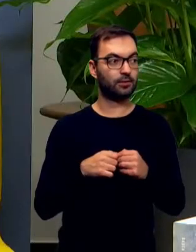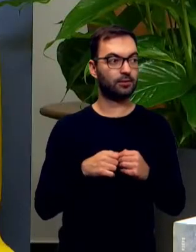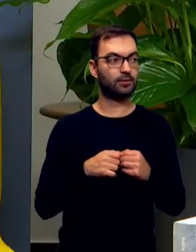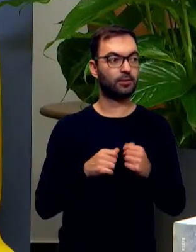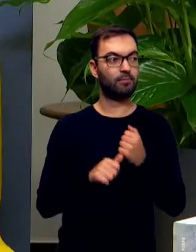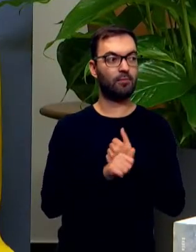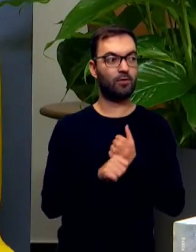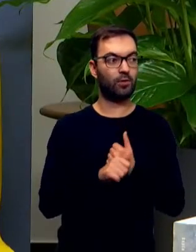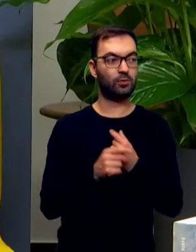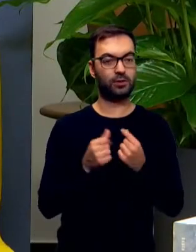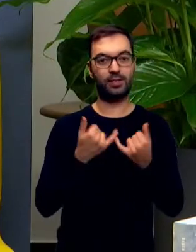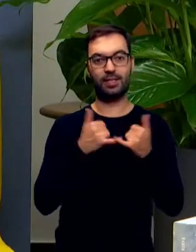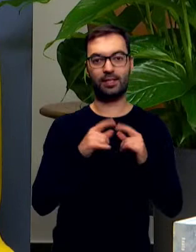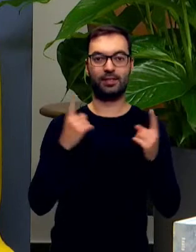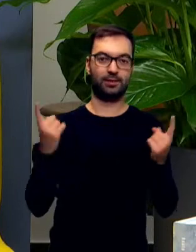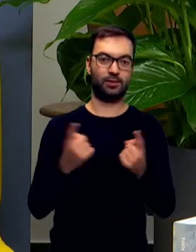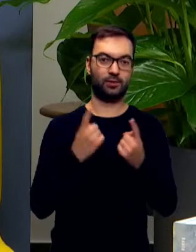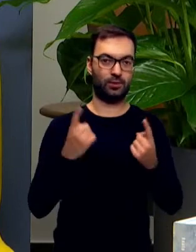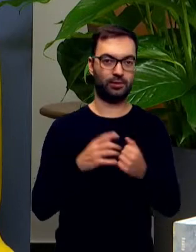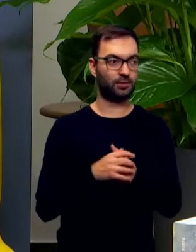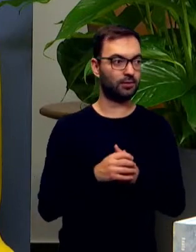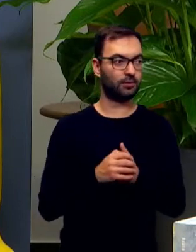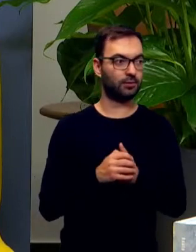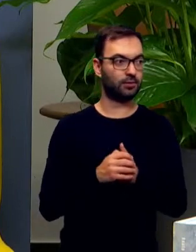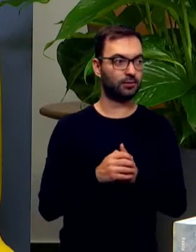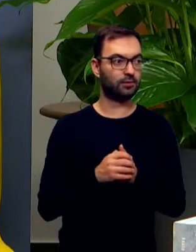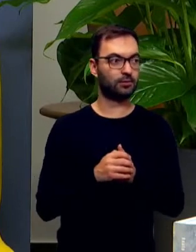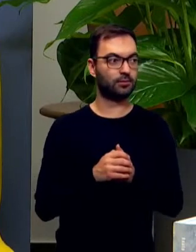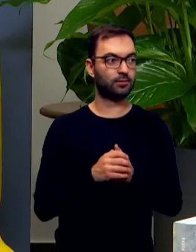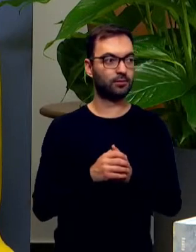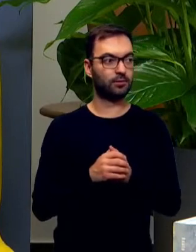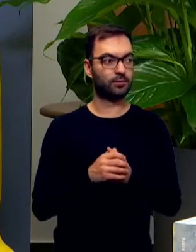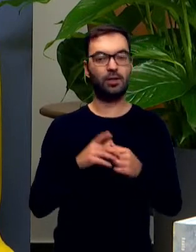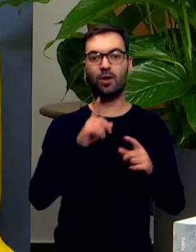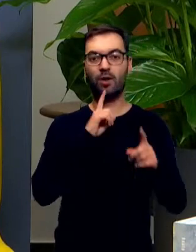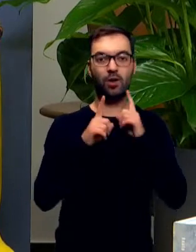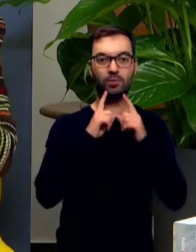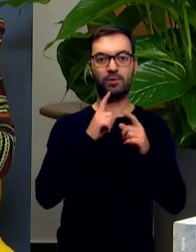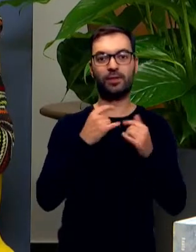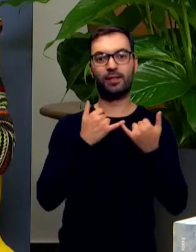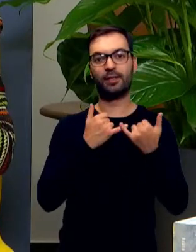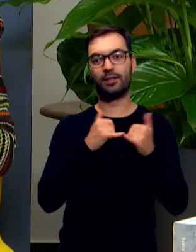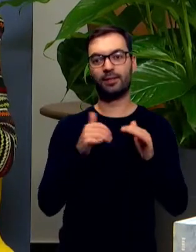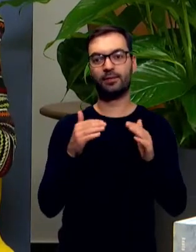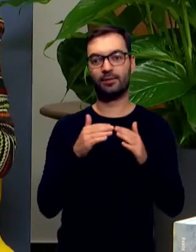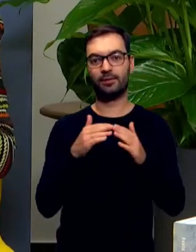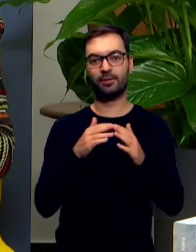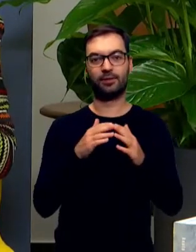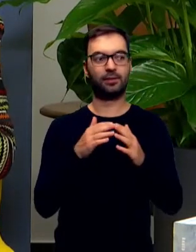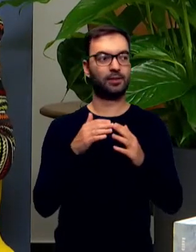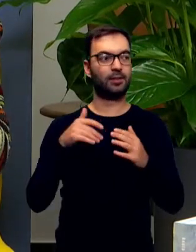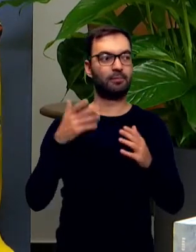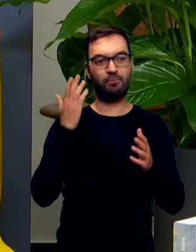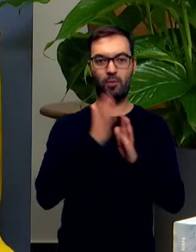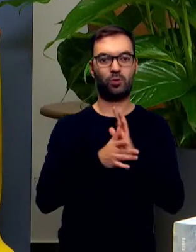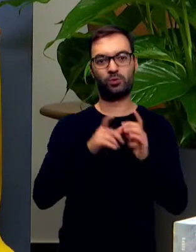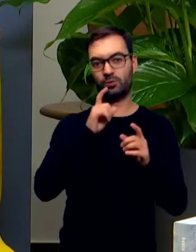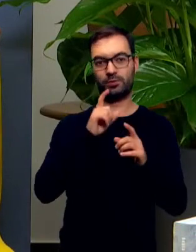Stwarza pewną inną sytuację. Nawet tak. Jeżeli rozmowa jest czymś innym niż słowa czarno na